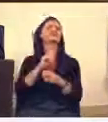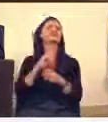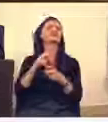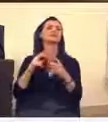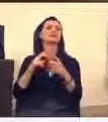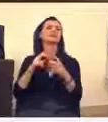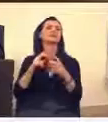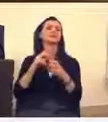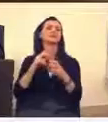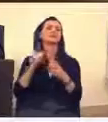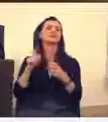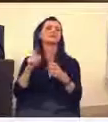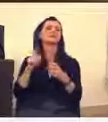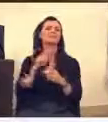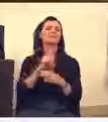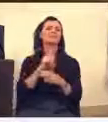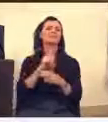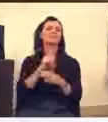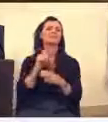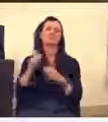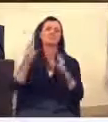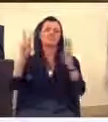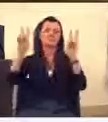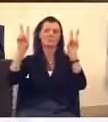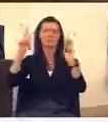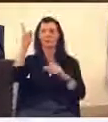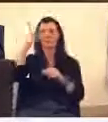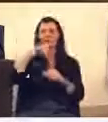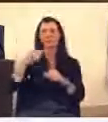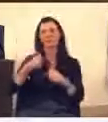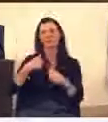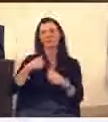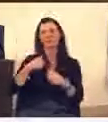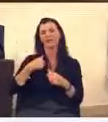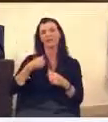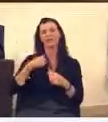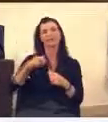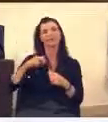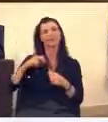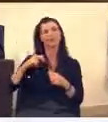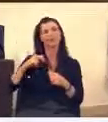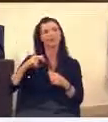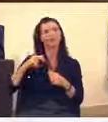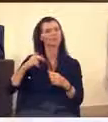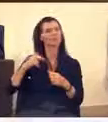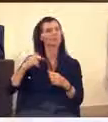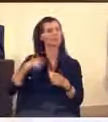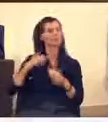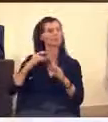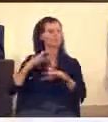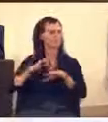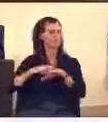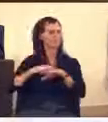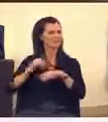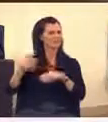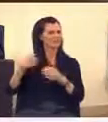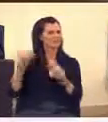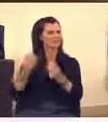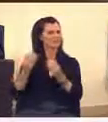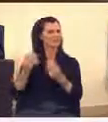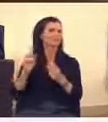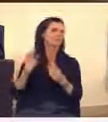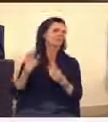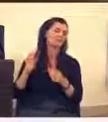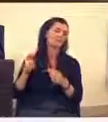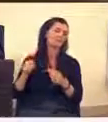עיר that walks the talk, במובן הזה שאנחנו הולכים את הדברים שלנו, שאנחנו מבצעים אותם בפועל, זה לא רק סוסמאות.